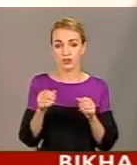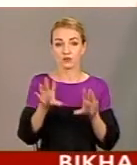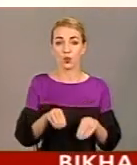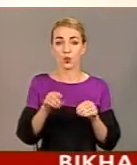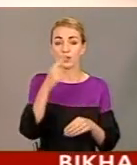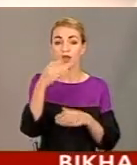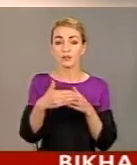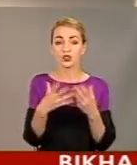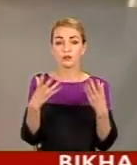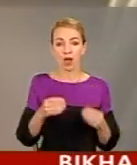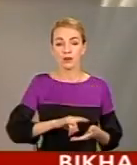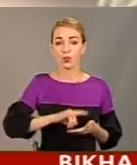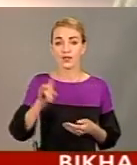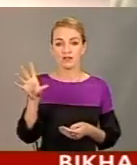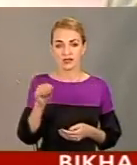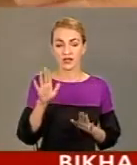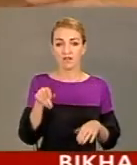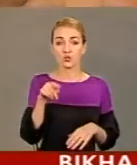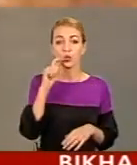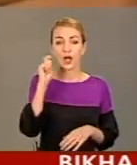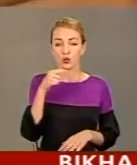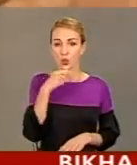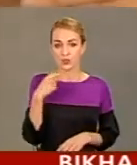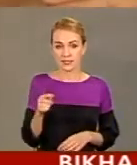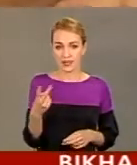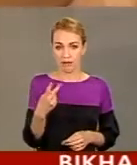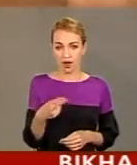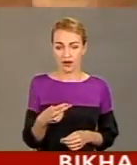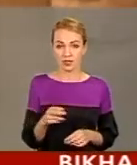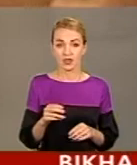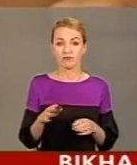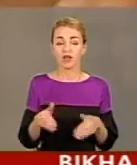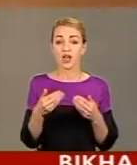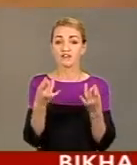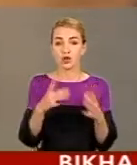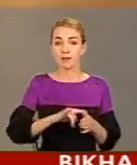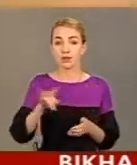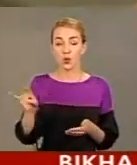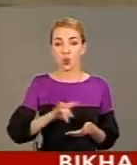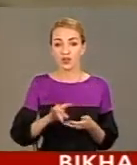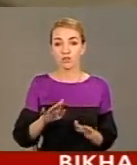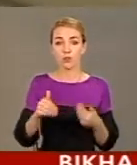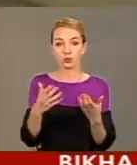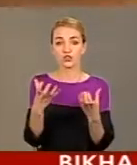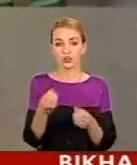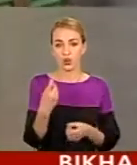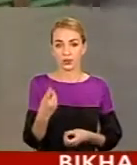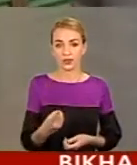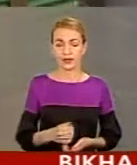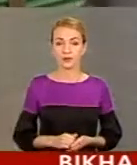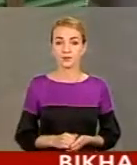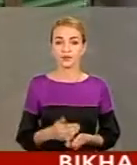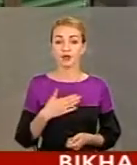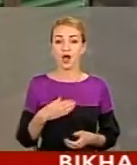днями полетять усі, навіть україно-російські пари. Окрім варіанту звичайних пасажирських перельотів, пан Сергій пропонує іще один.